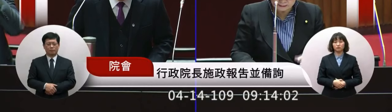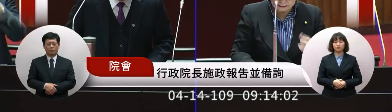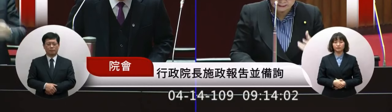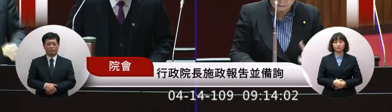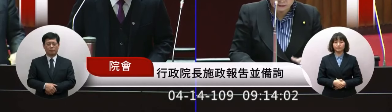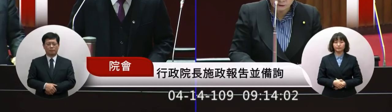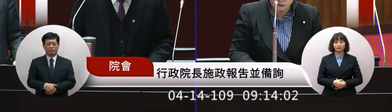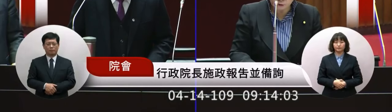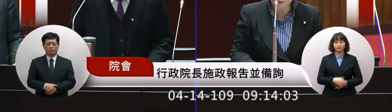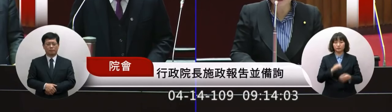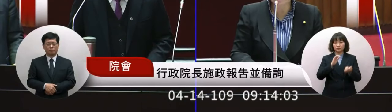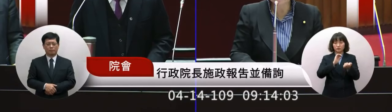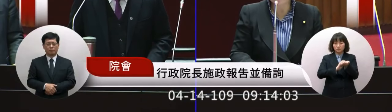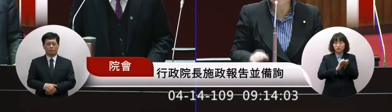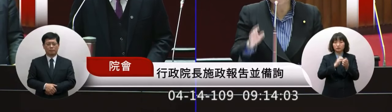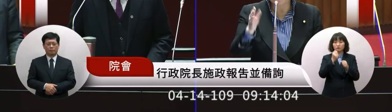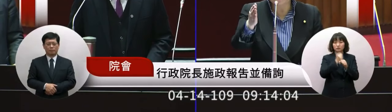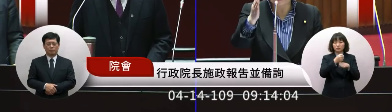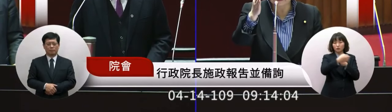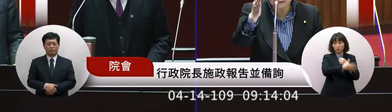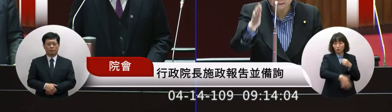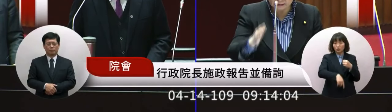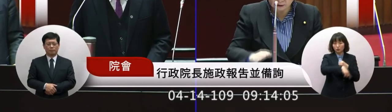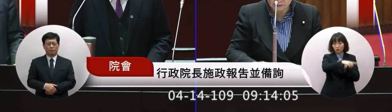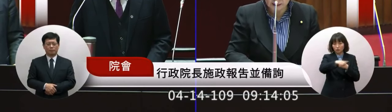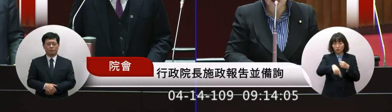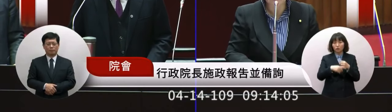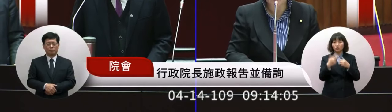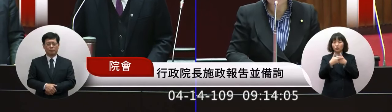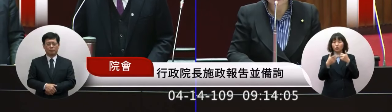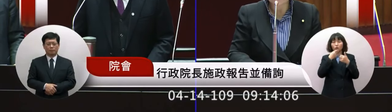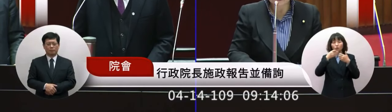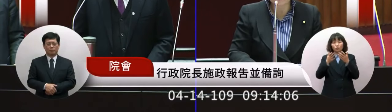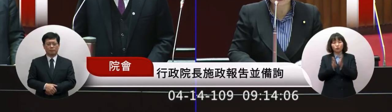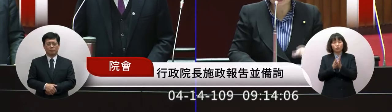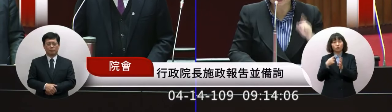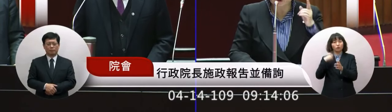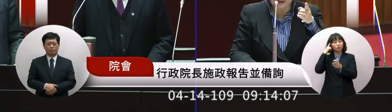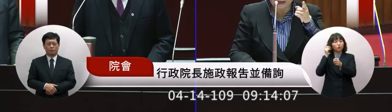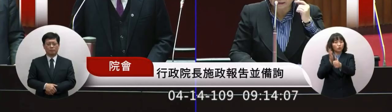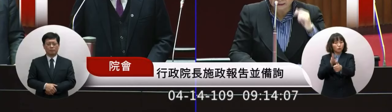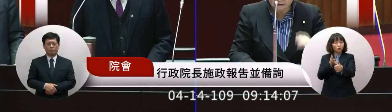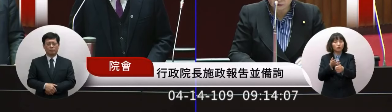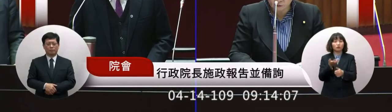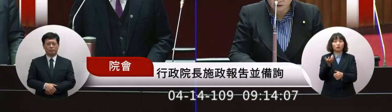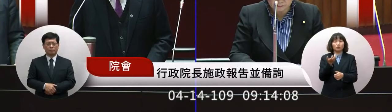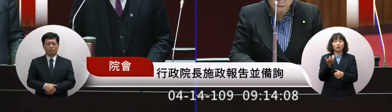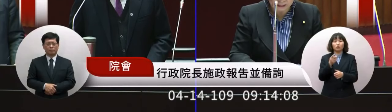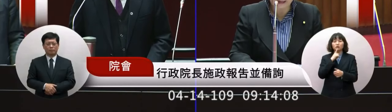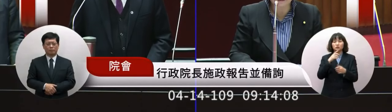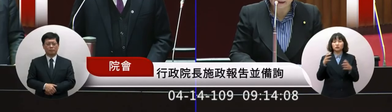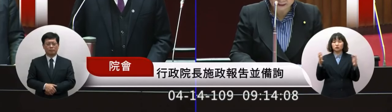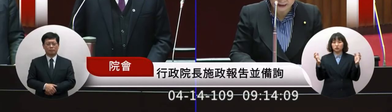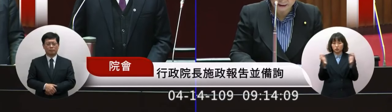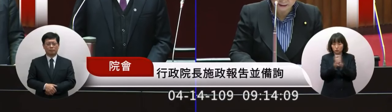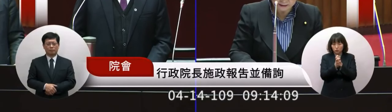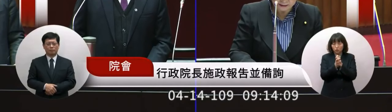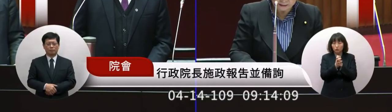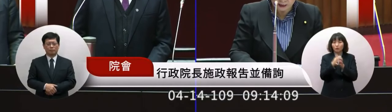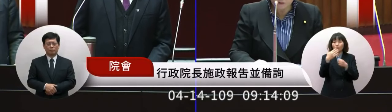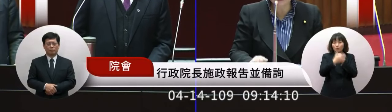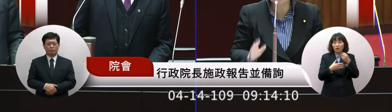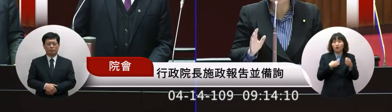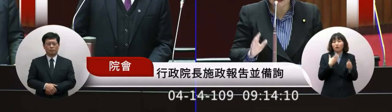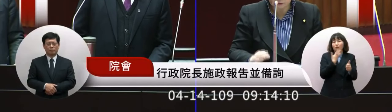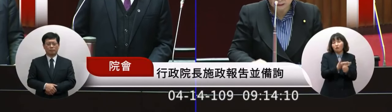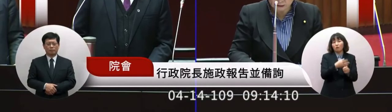的医疗机构的纾困卫福部了，次长在这边哈，我想你们总是用刚刚讲的总额保障来搪塞了，